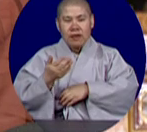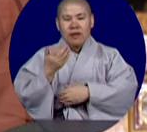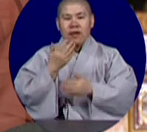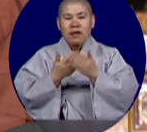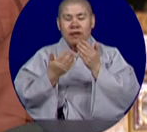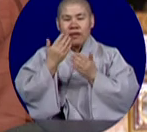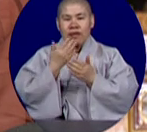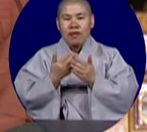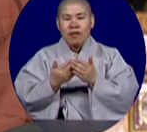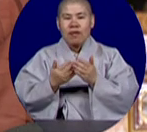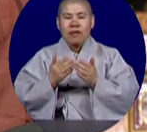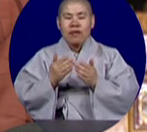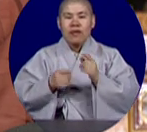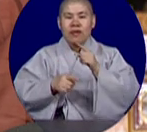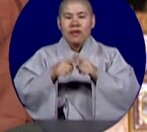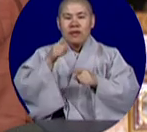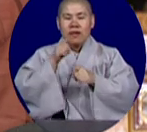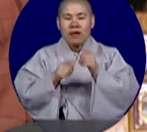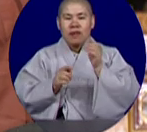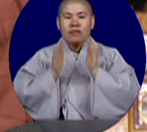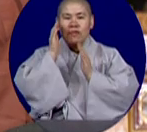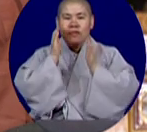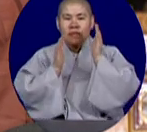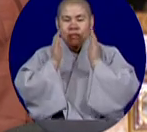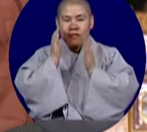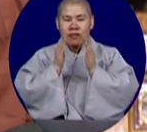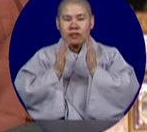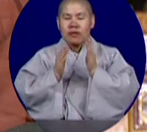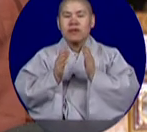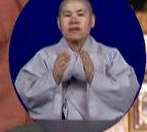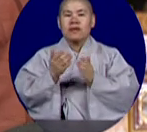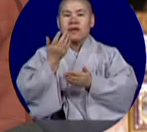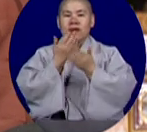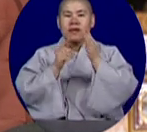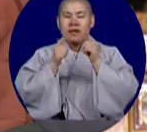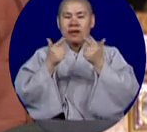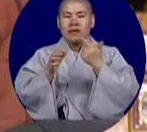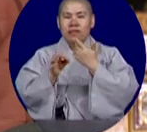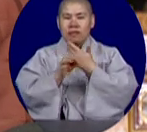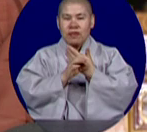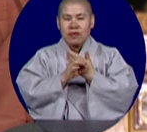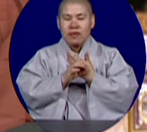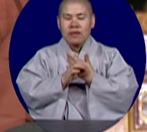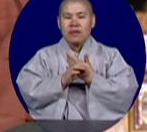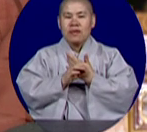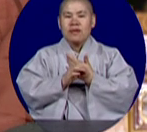풀이나 나무에서 새롭게 불이 발화가 되지 않으면 안 탑니다. 그게.